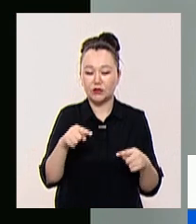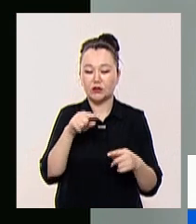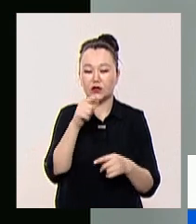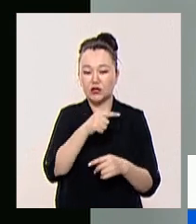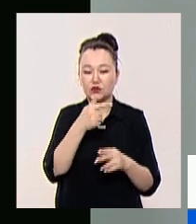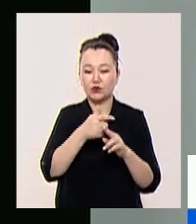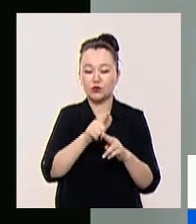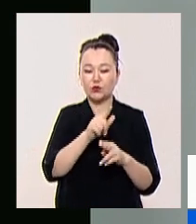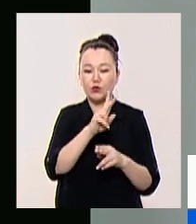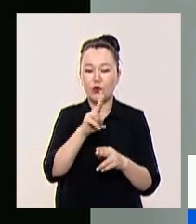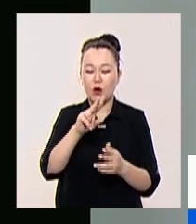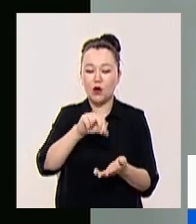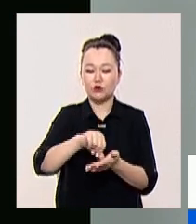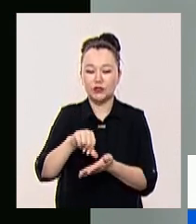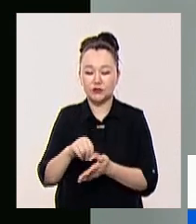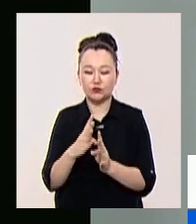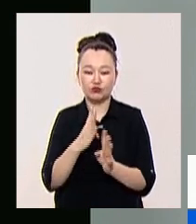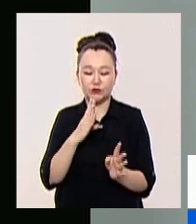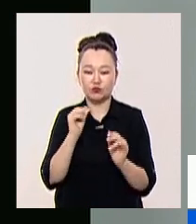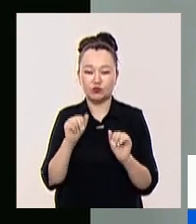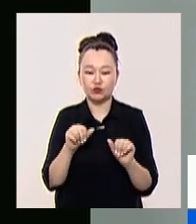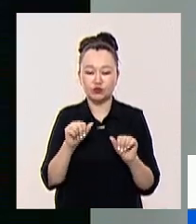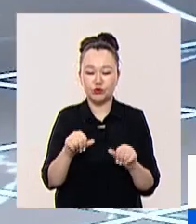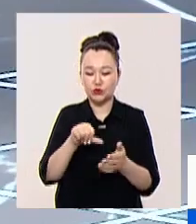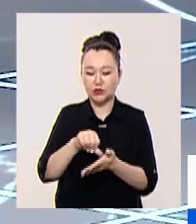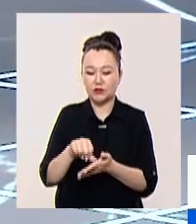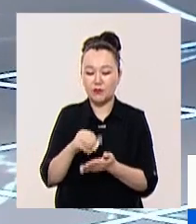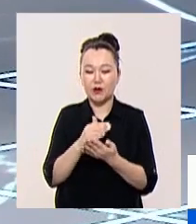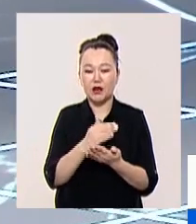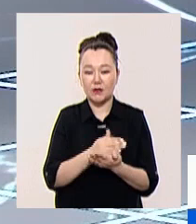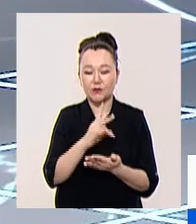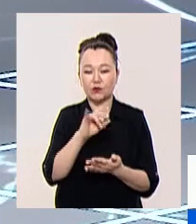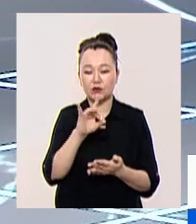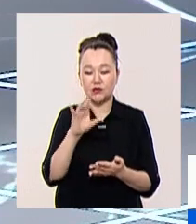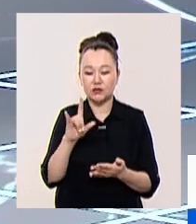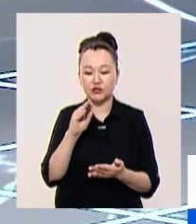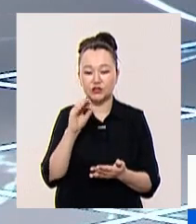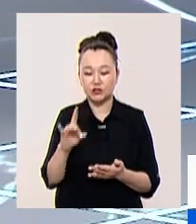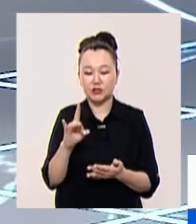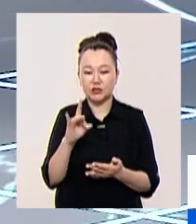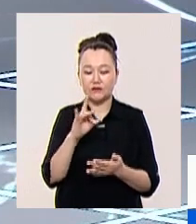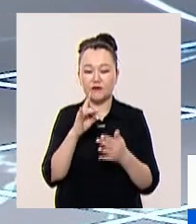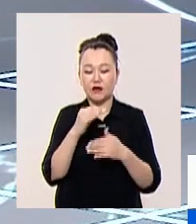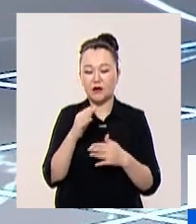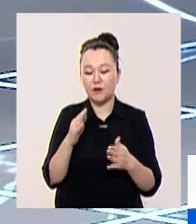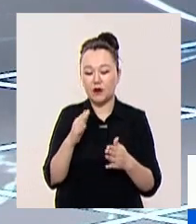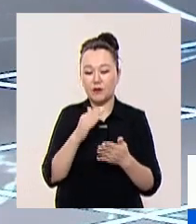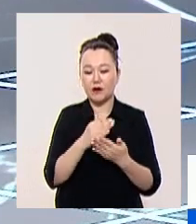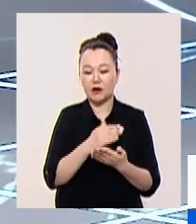граждане, состоящие на учете нуждающихся в жилье, может участвовать в программах Нурлыжер, в рамках программы